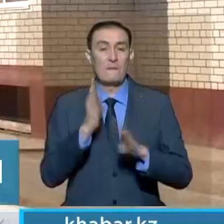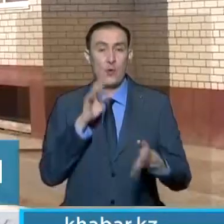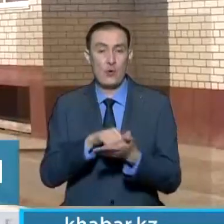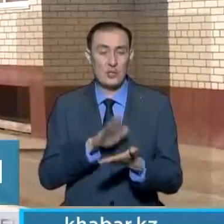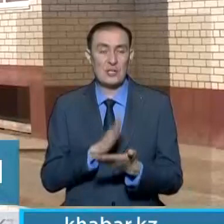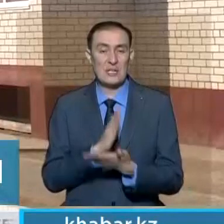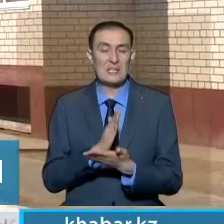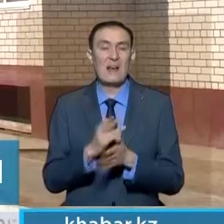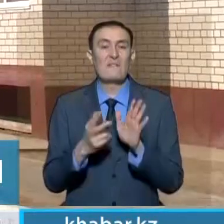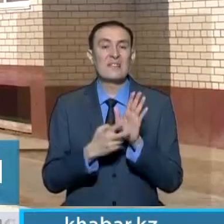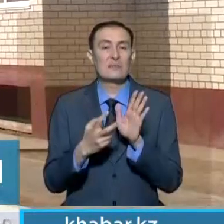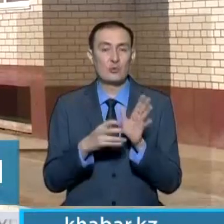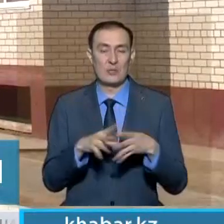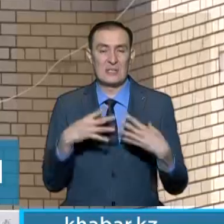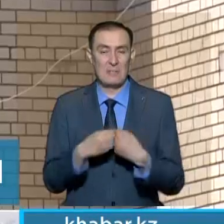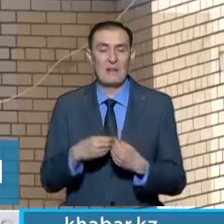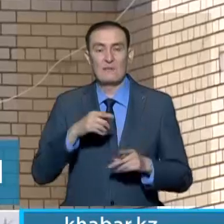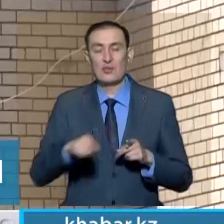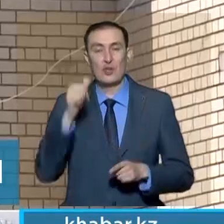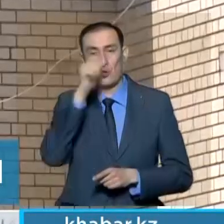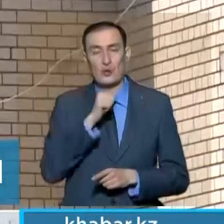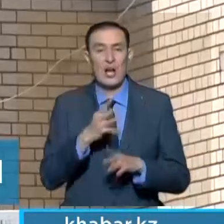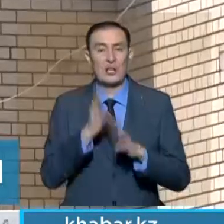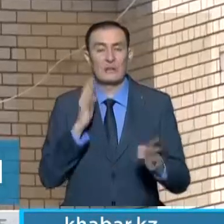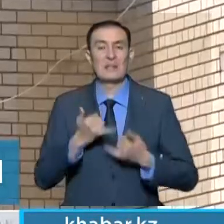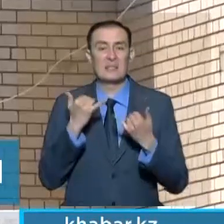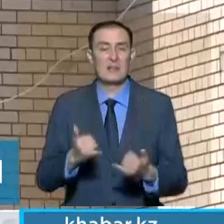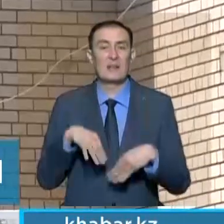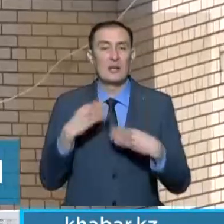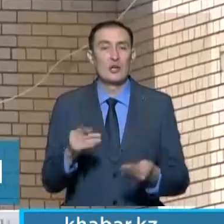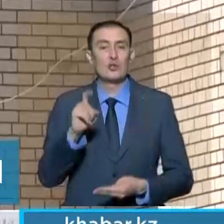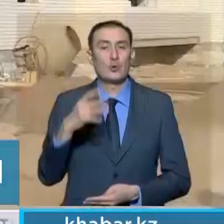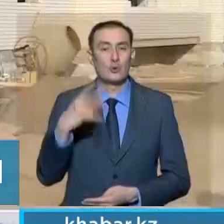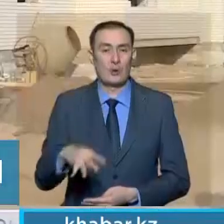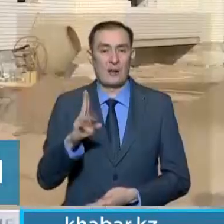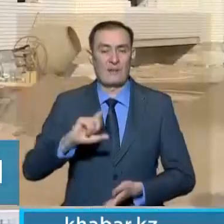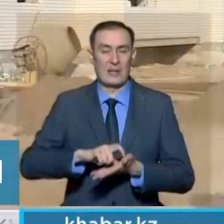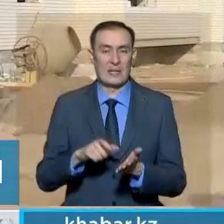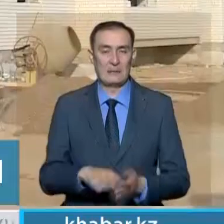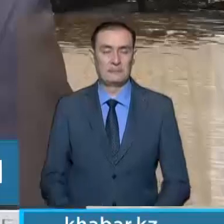жилье стоят 800 семей. До конца года очередникам предоставят 140 квартир.